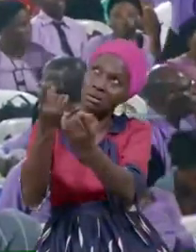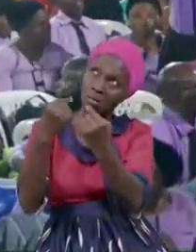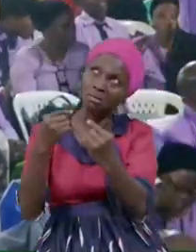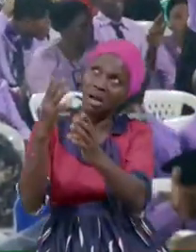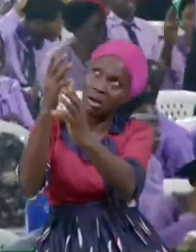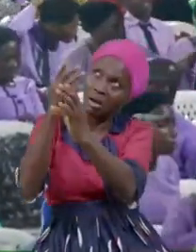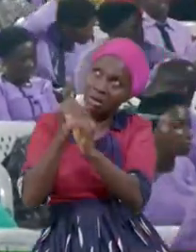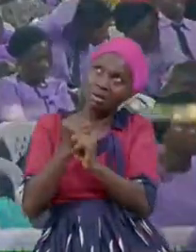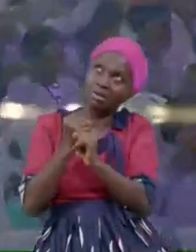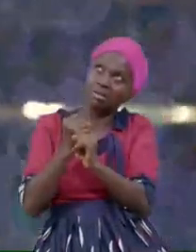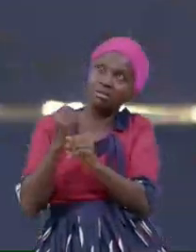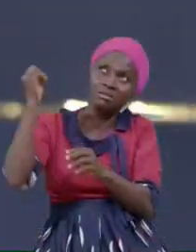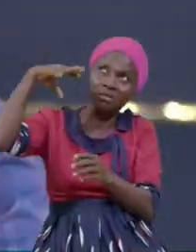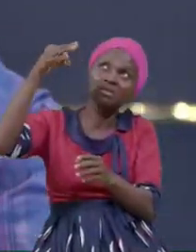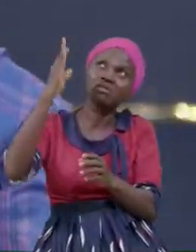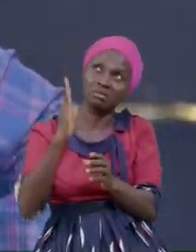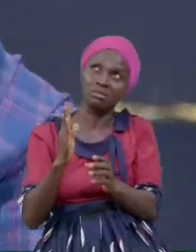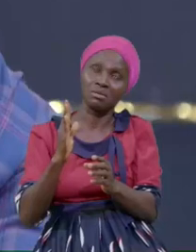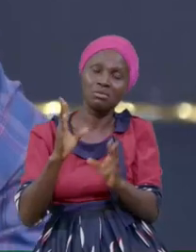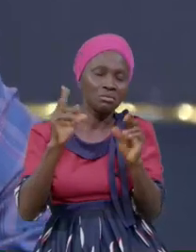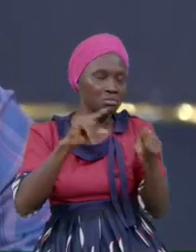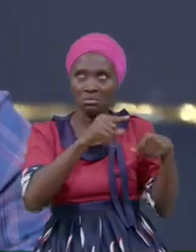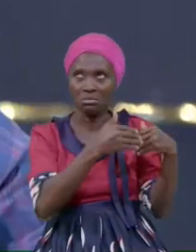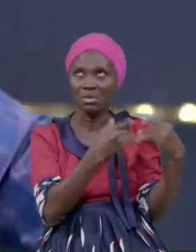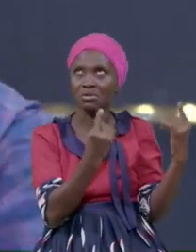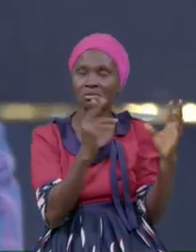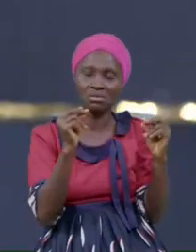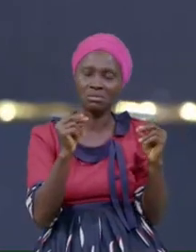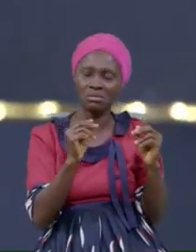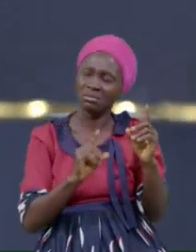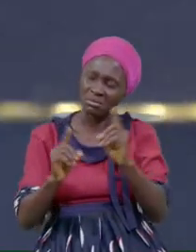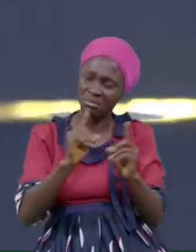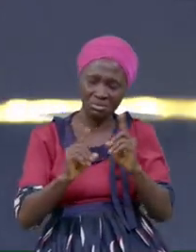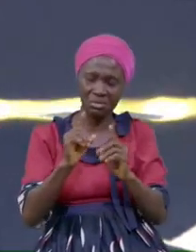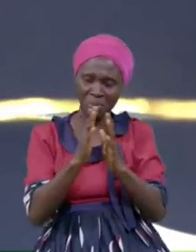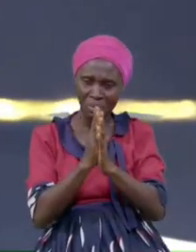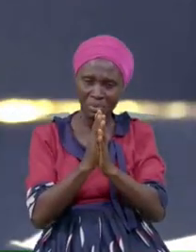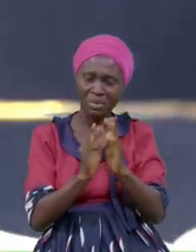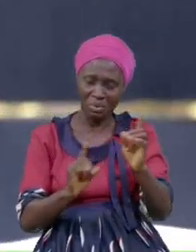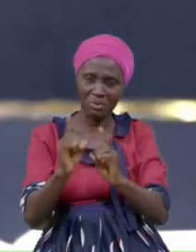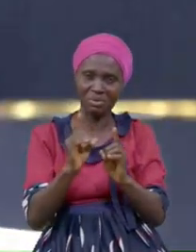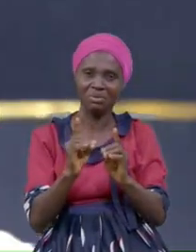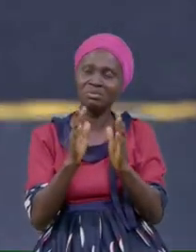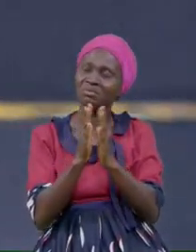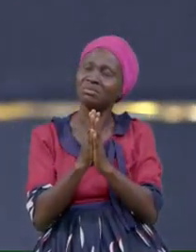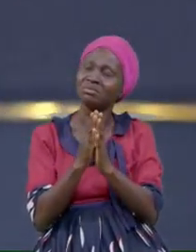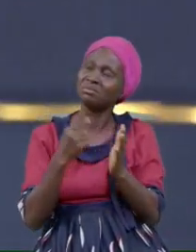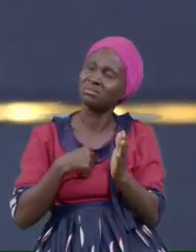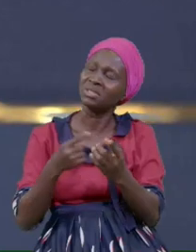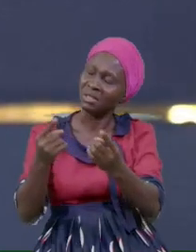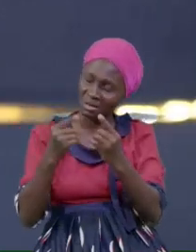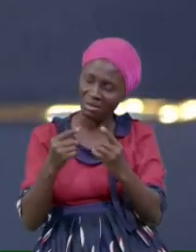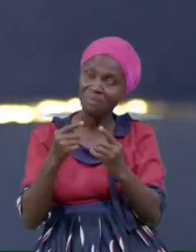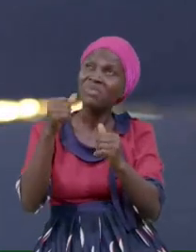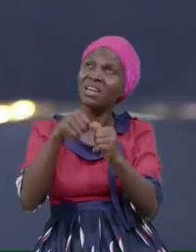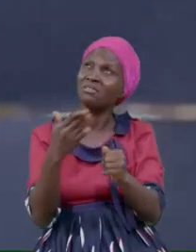Dieu. Point de retour, point de retour. Je viens pour tout ce que tu as fait